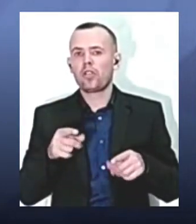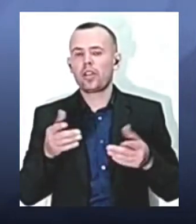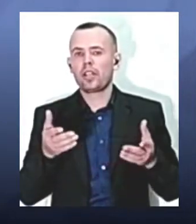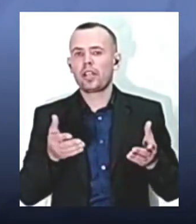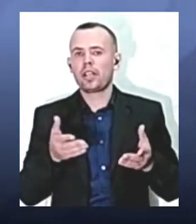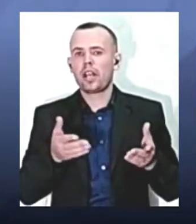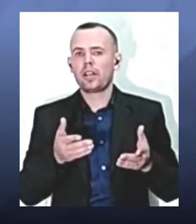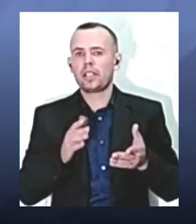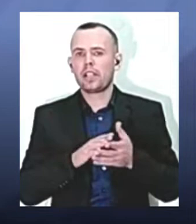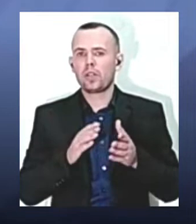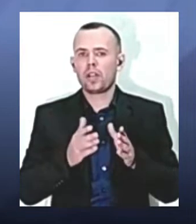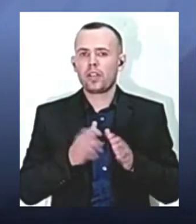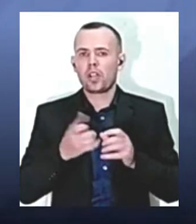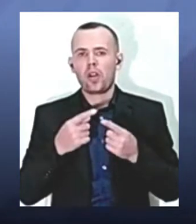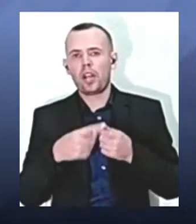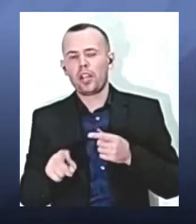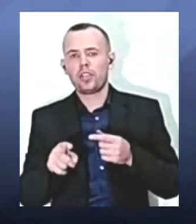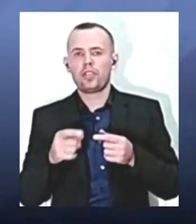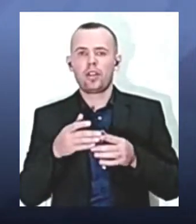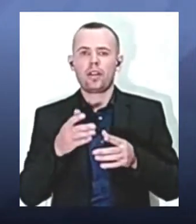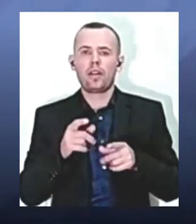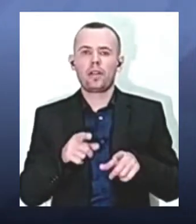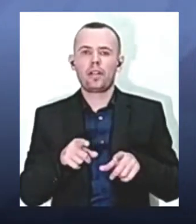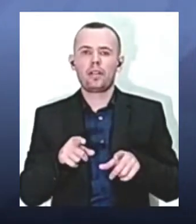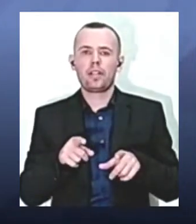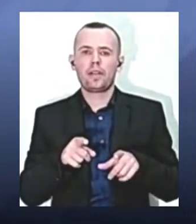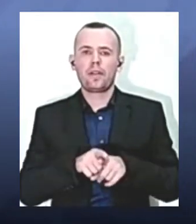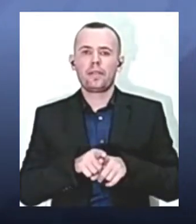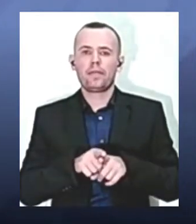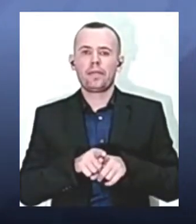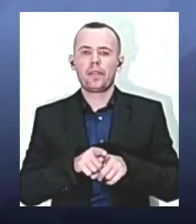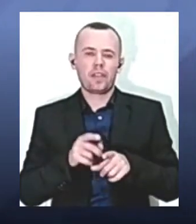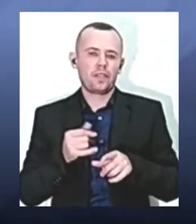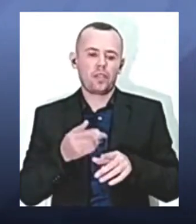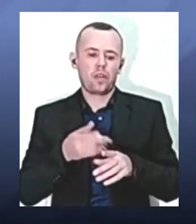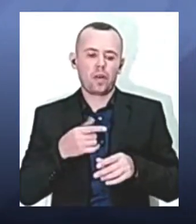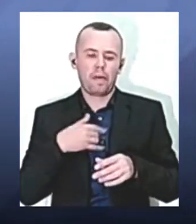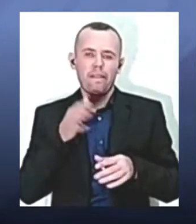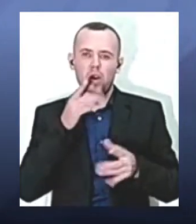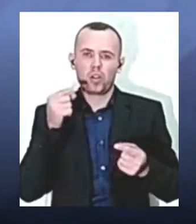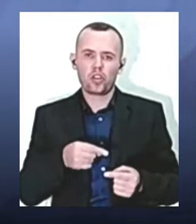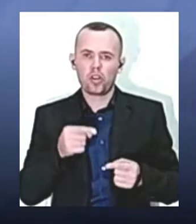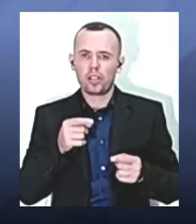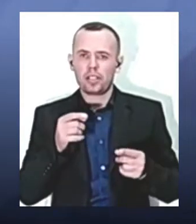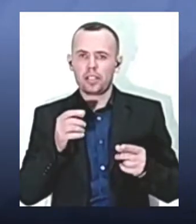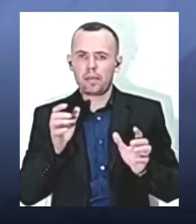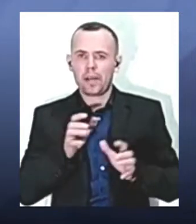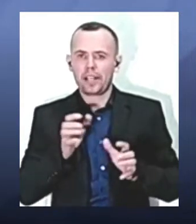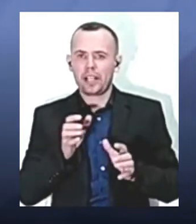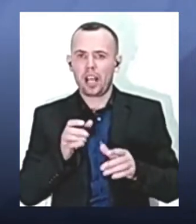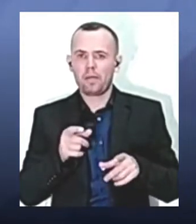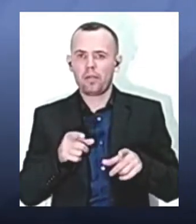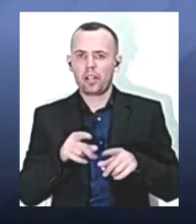інша, економічна, вона отака в цьому системі балансу. Ми водночас зберігаємо демократію, але не